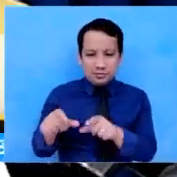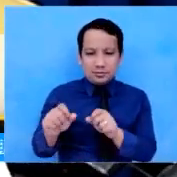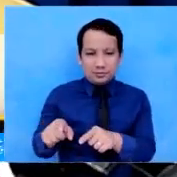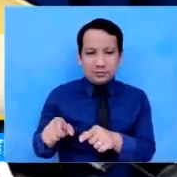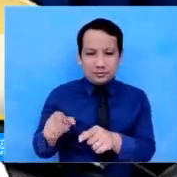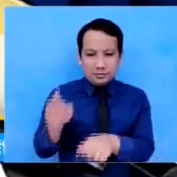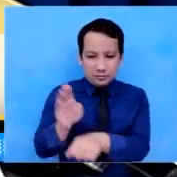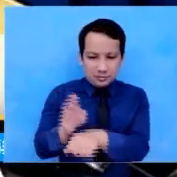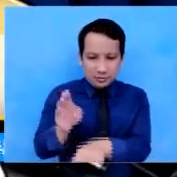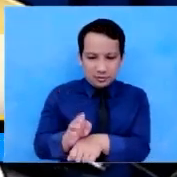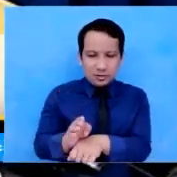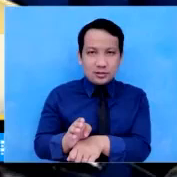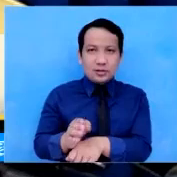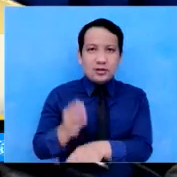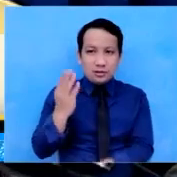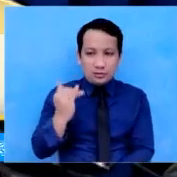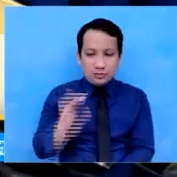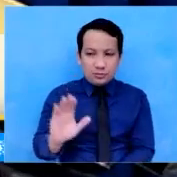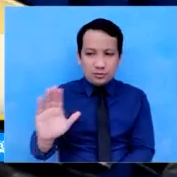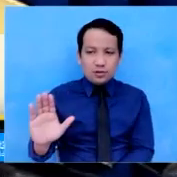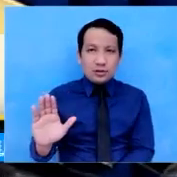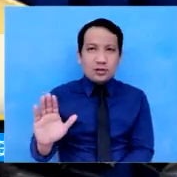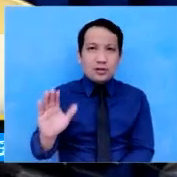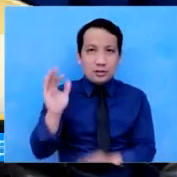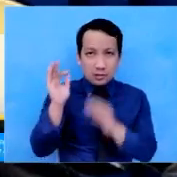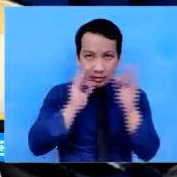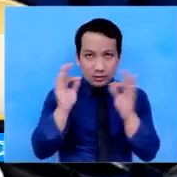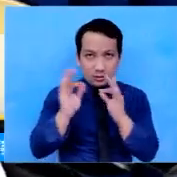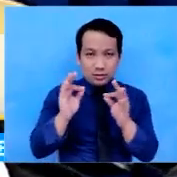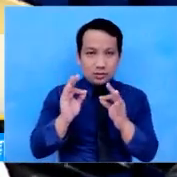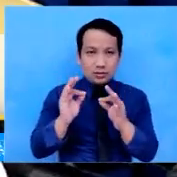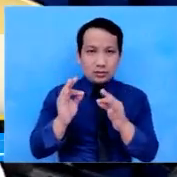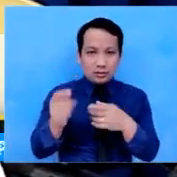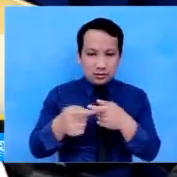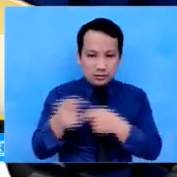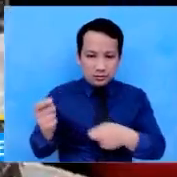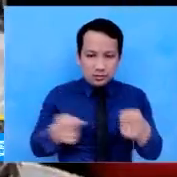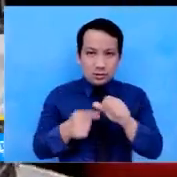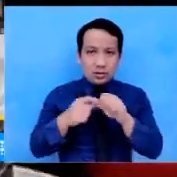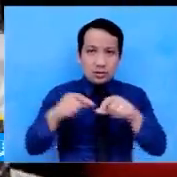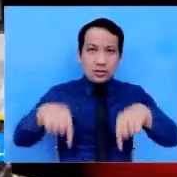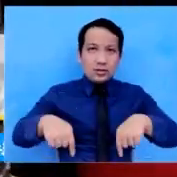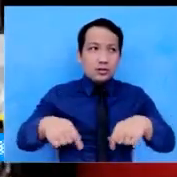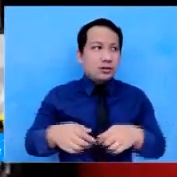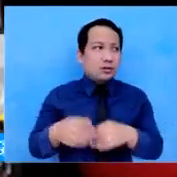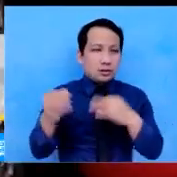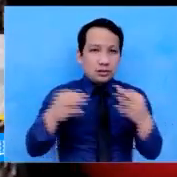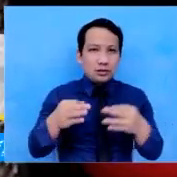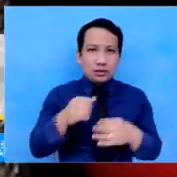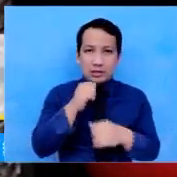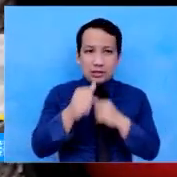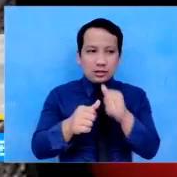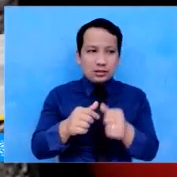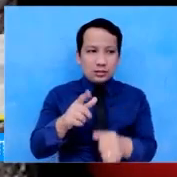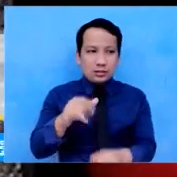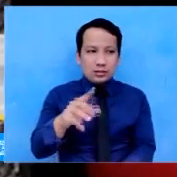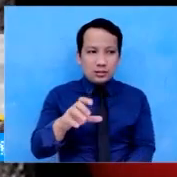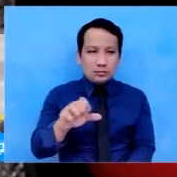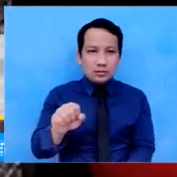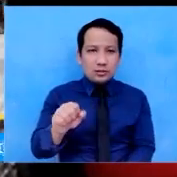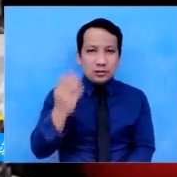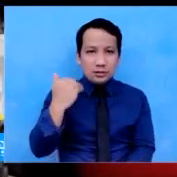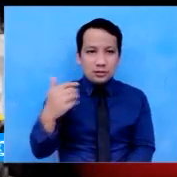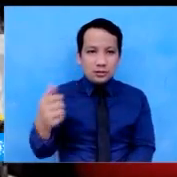na yung drug transaction dito sa area. Todo tanggi naman si Alamin na sa kanya ang nakumpiskang